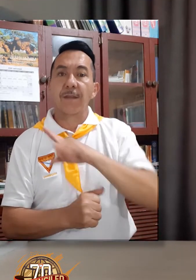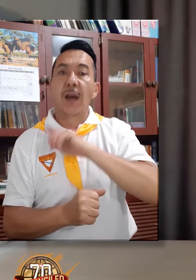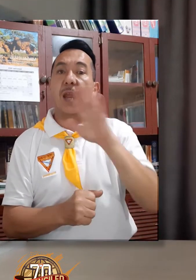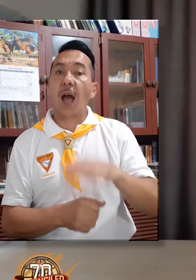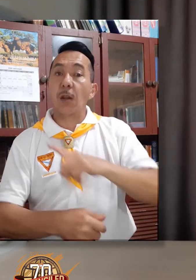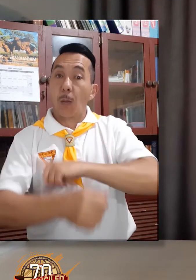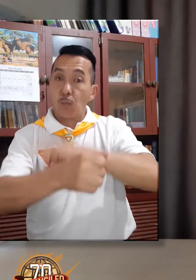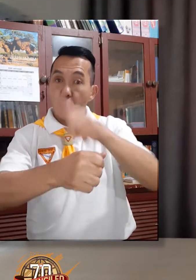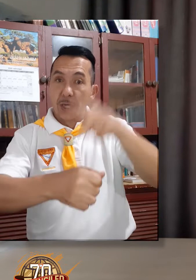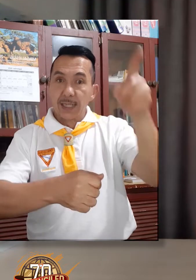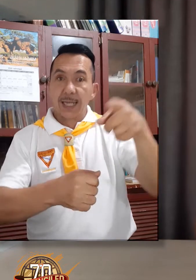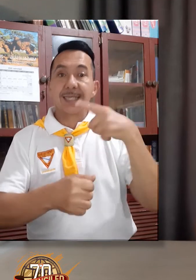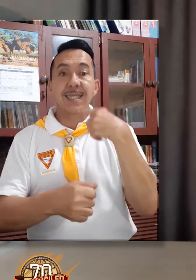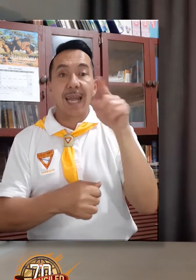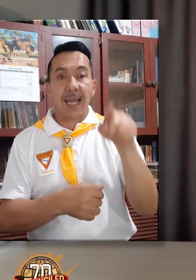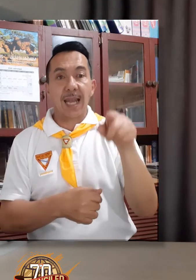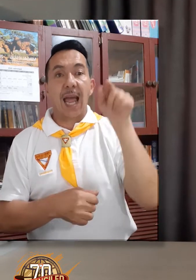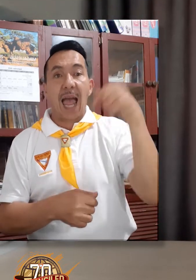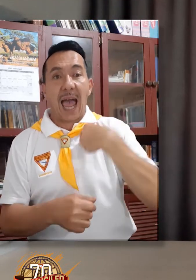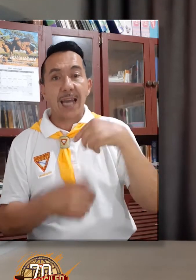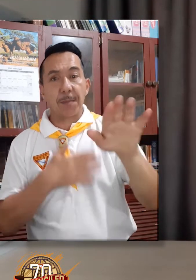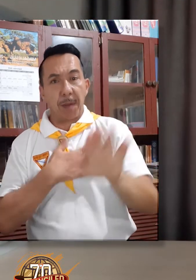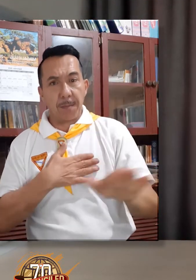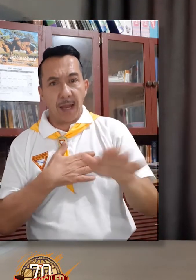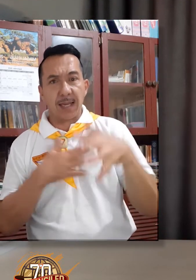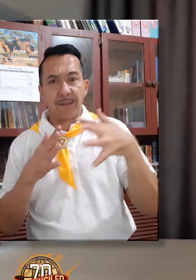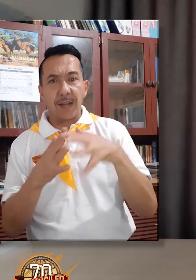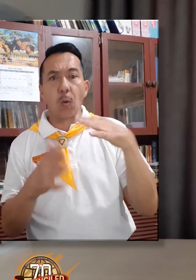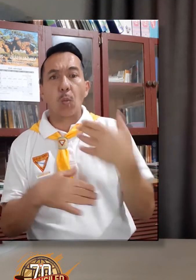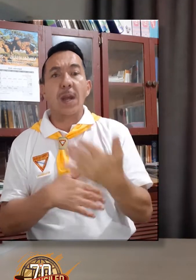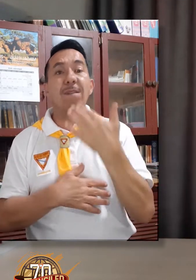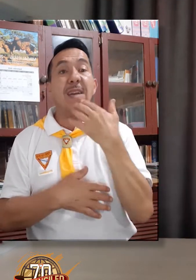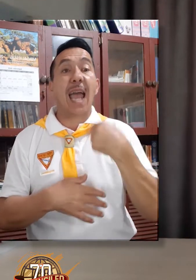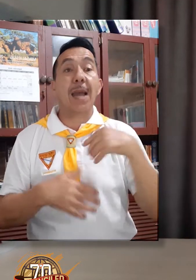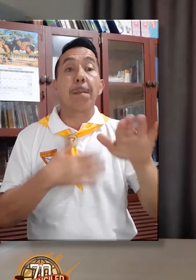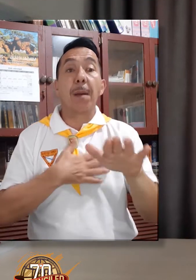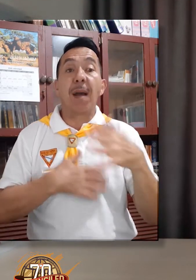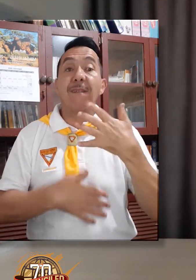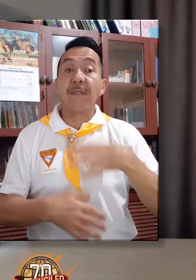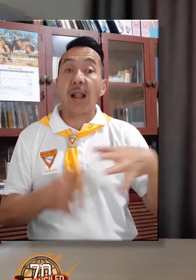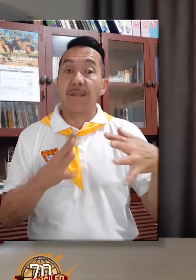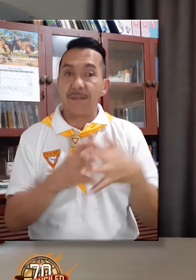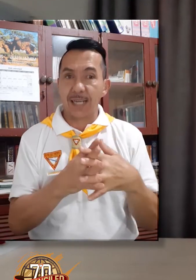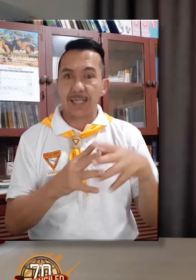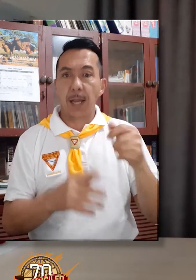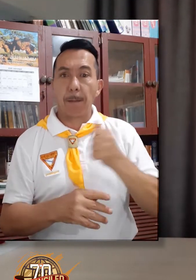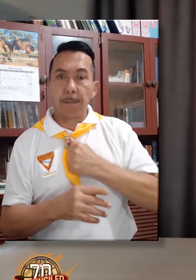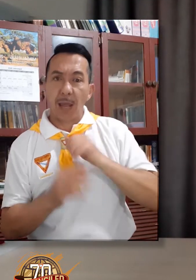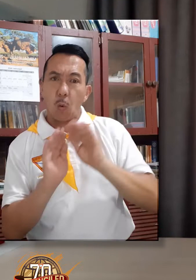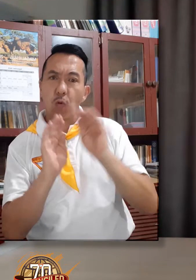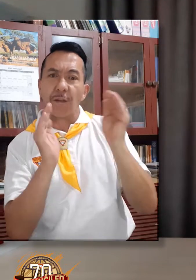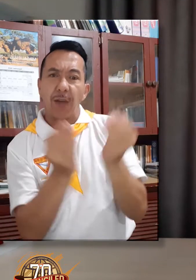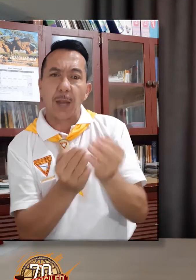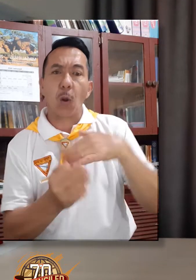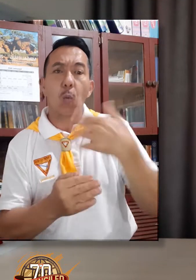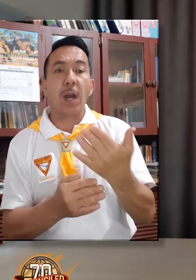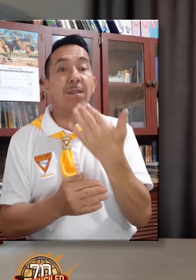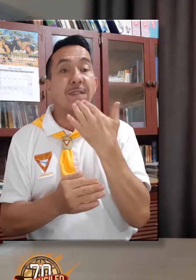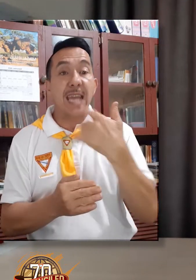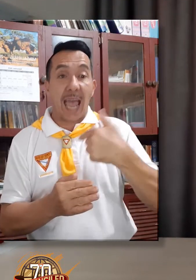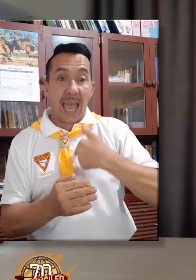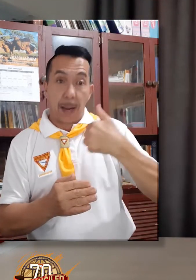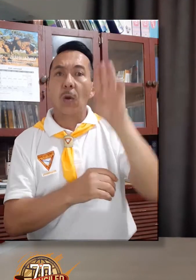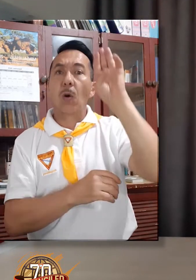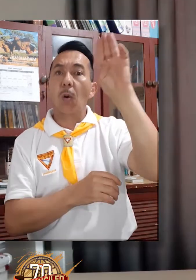Want aan Moses sê hy, ek sal barmhartig wees oor wie ek barmhartig wil wees en my ontferm oor wie ek my